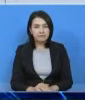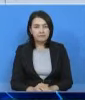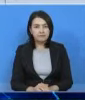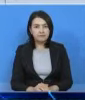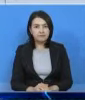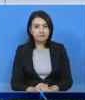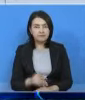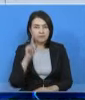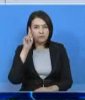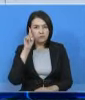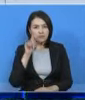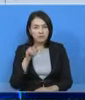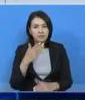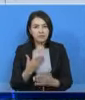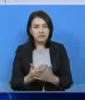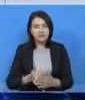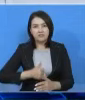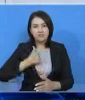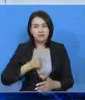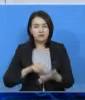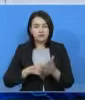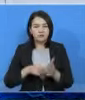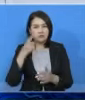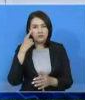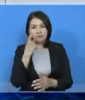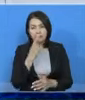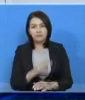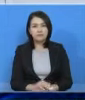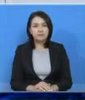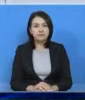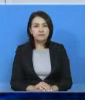знать и уметь устаивать свои точки зрения.